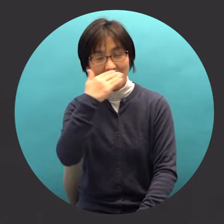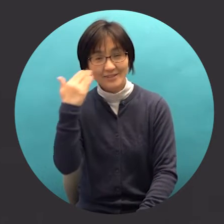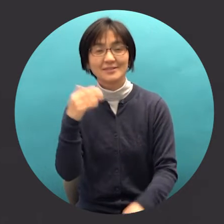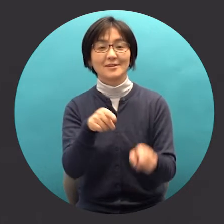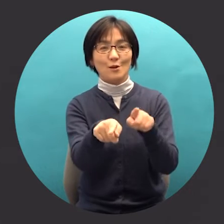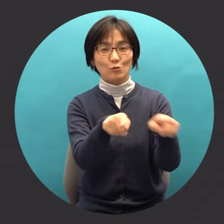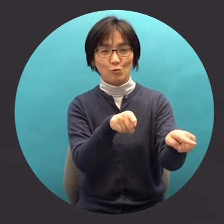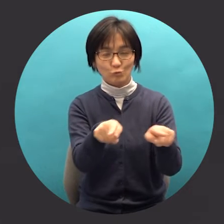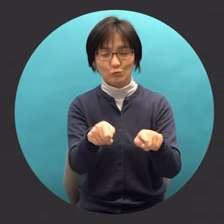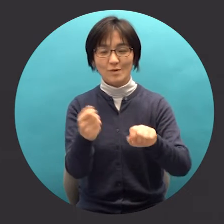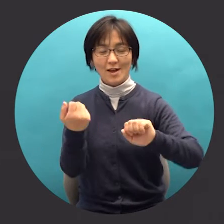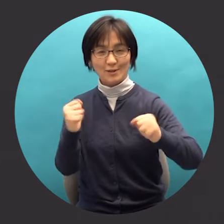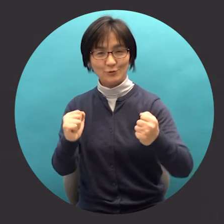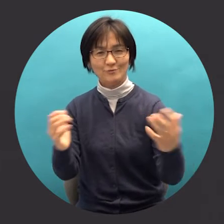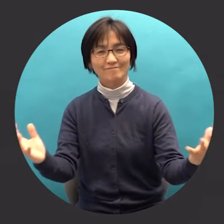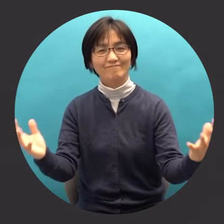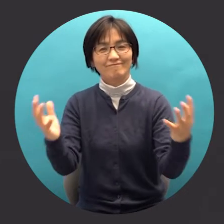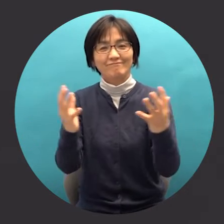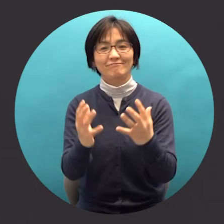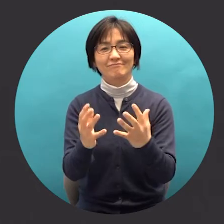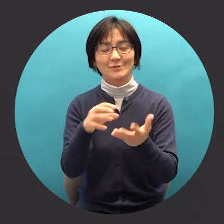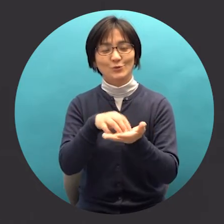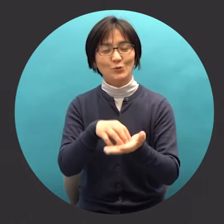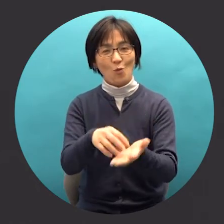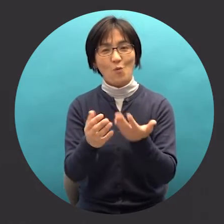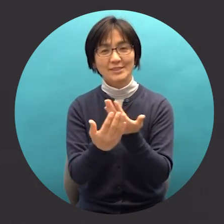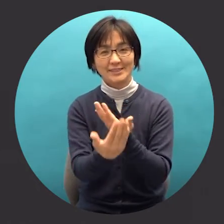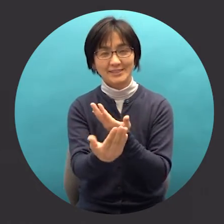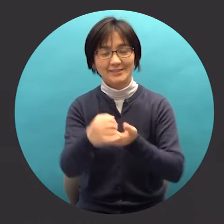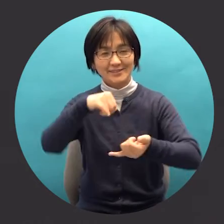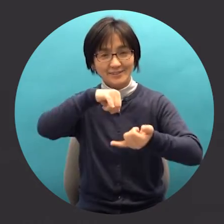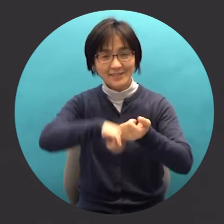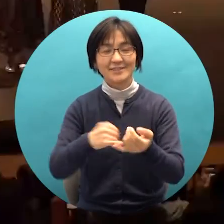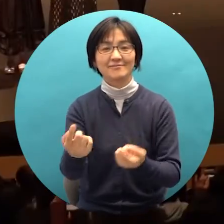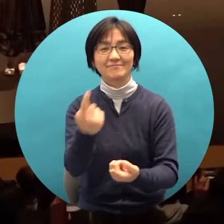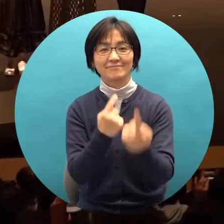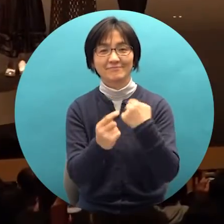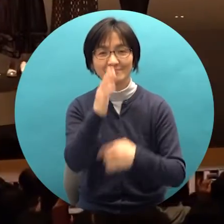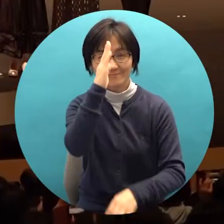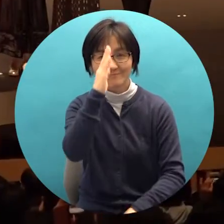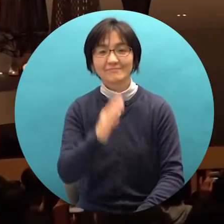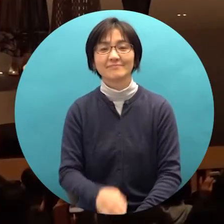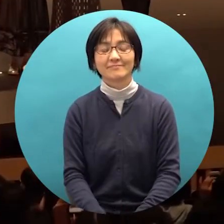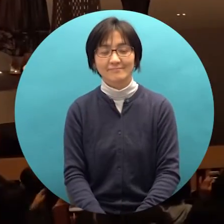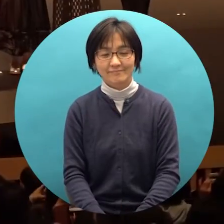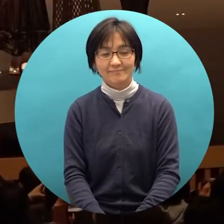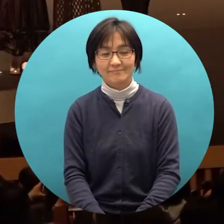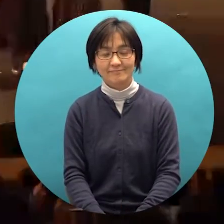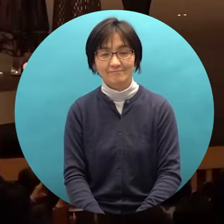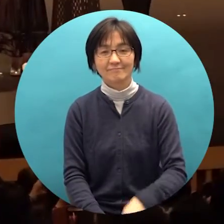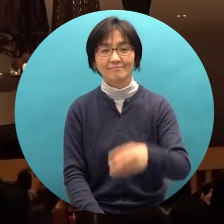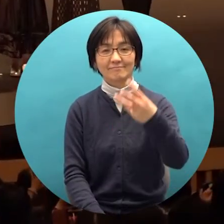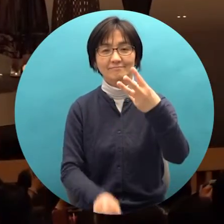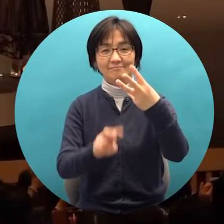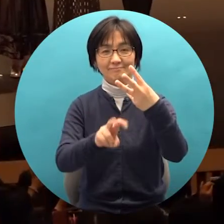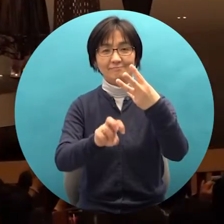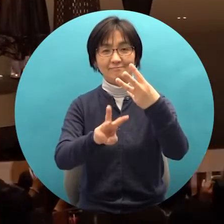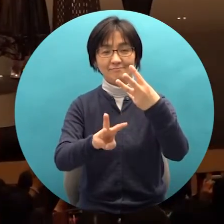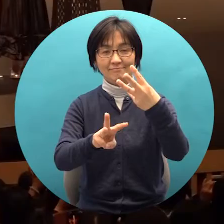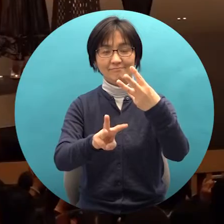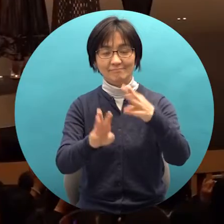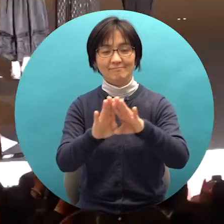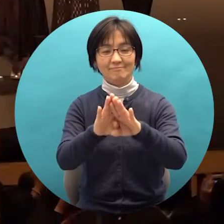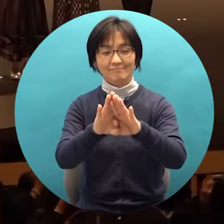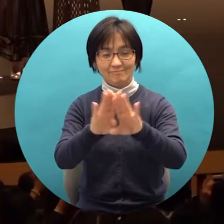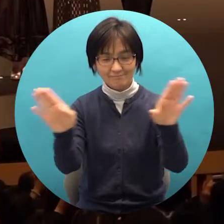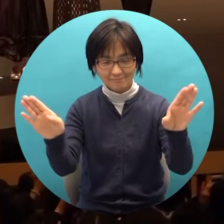督や俳優たちが集まる授賞式にぜひお越しください。 3月23日から始まる